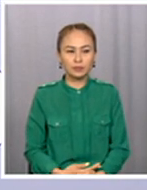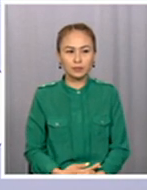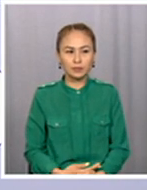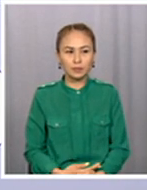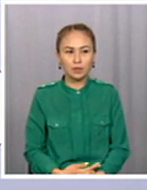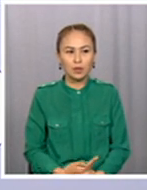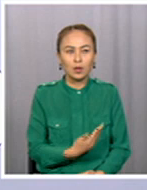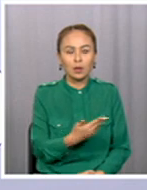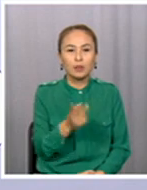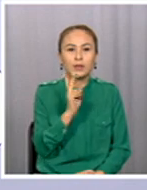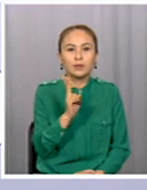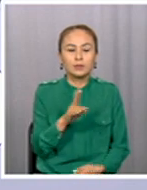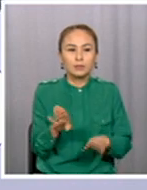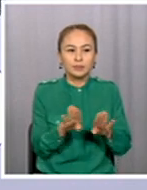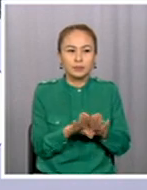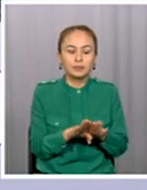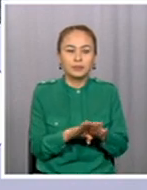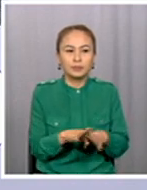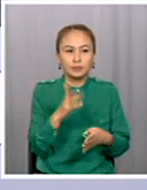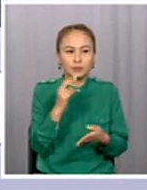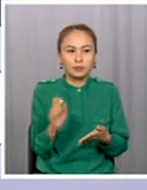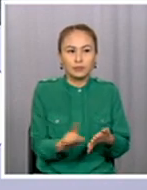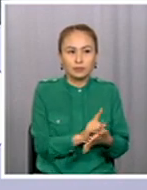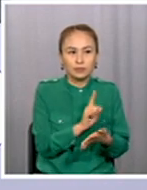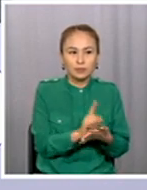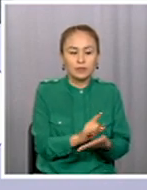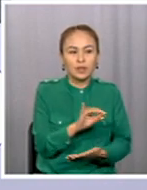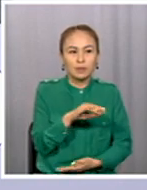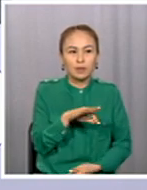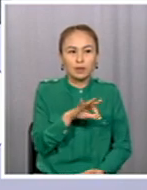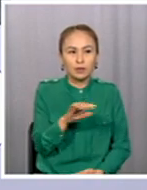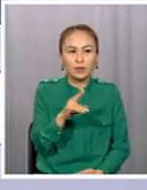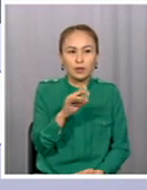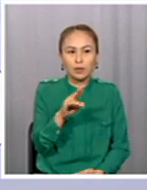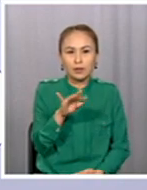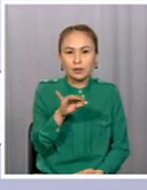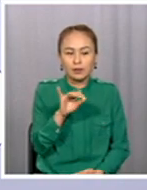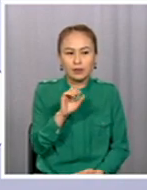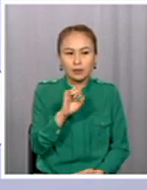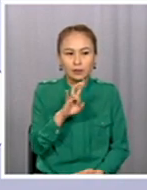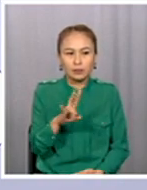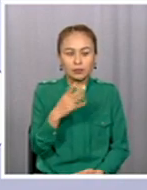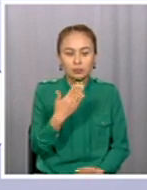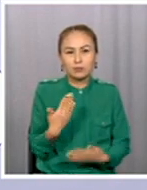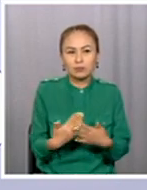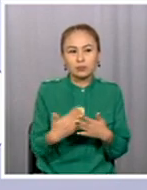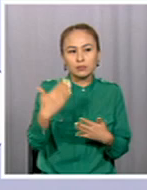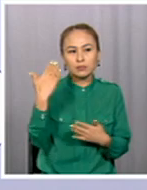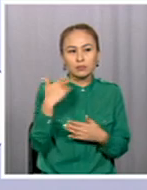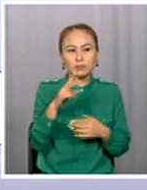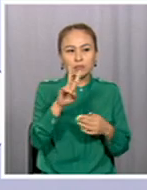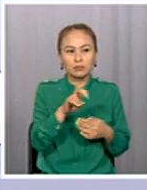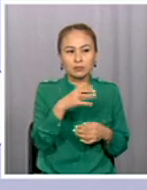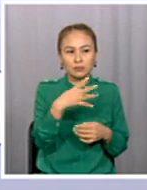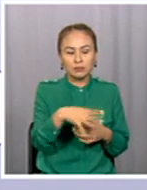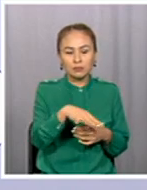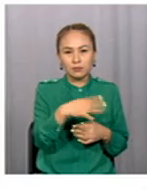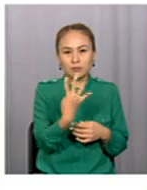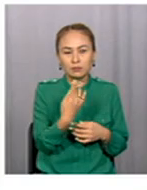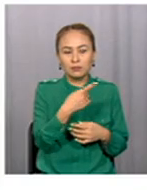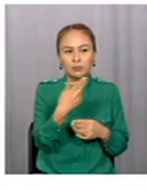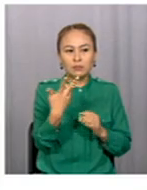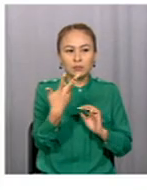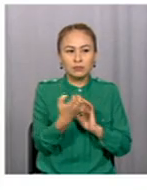Ол кім еді? Ол әрине император Диоклетиан. Ол біздің заманымыздың 244 жылы дүниеге